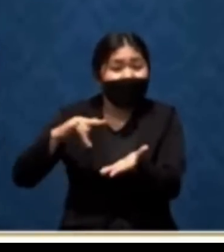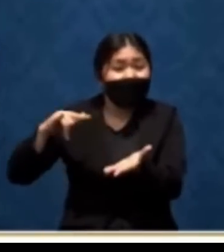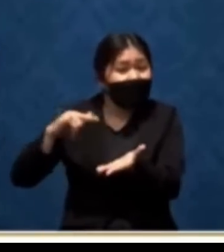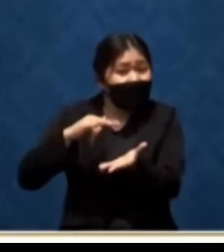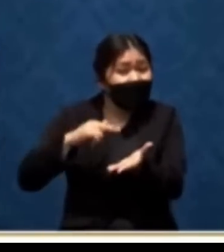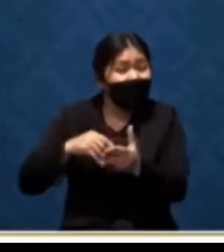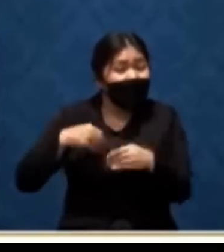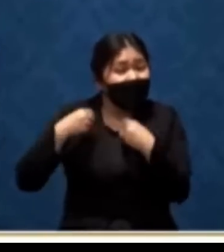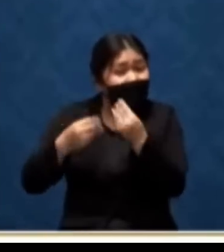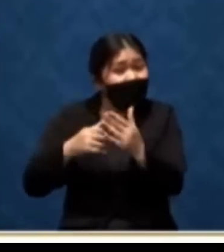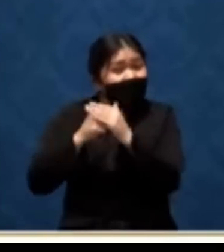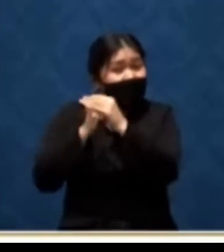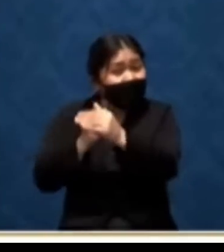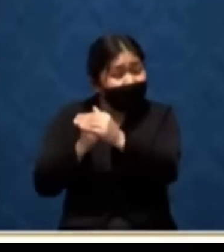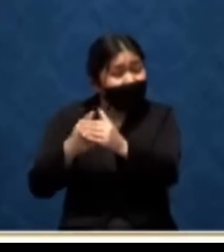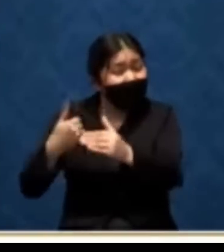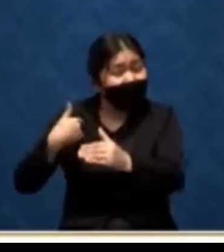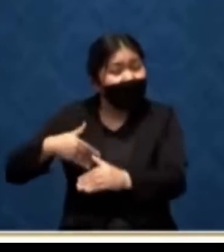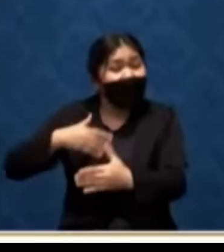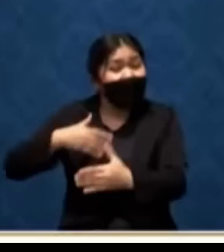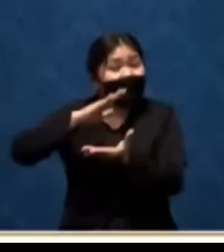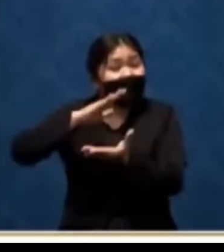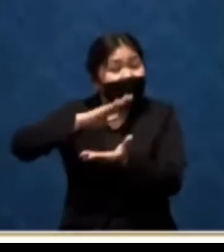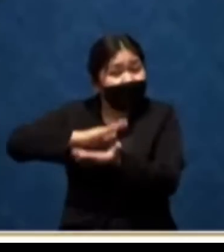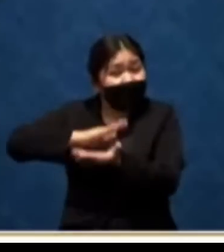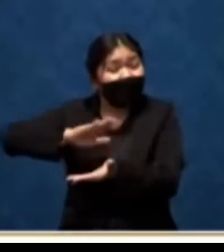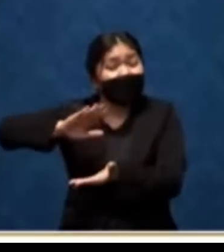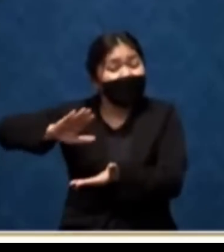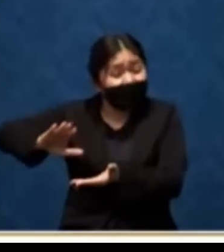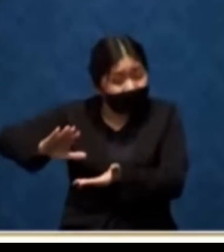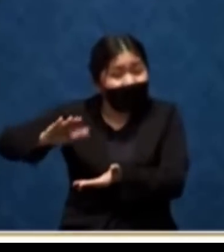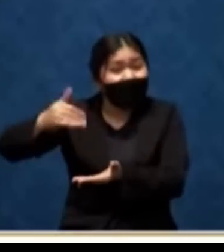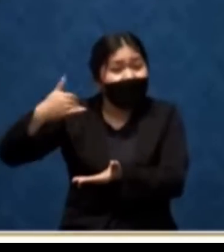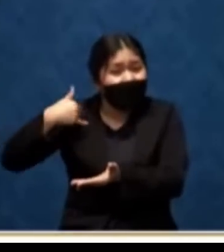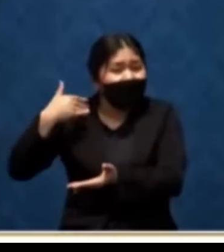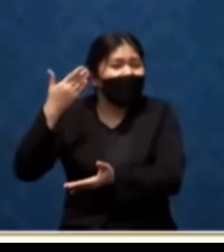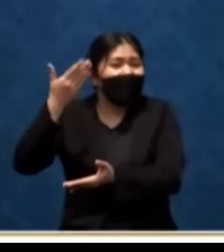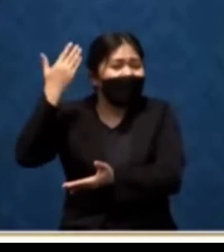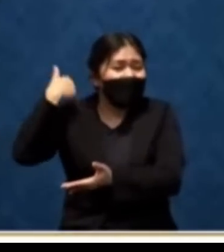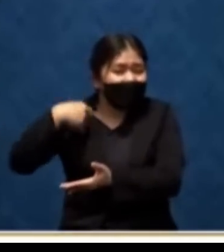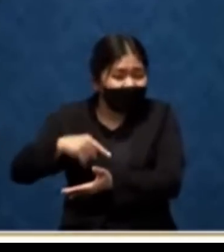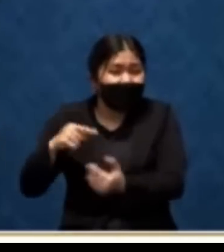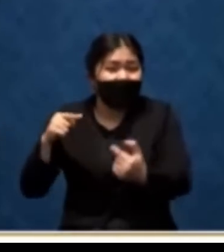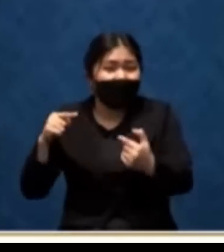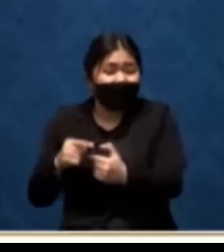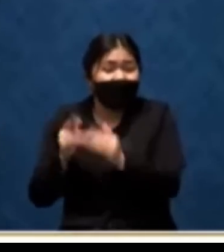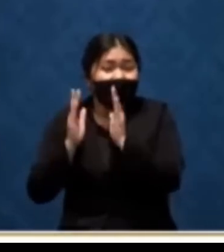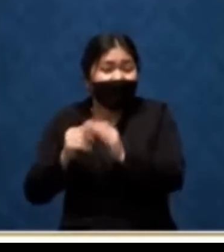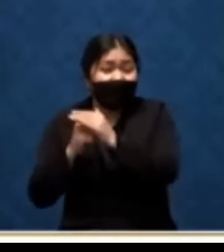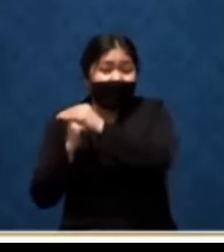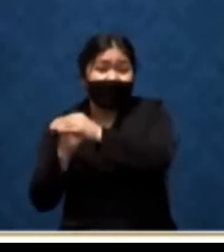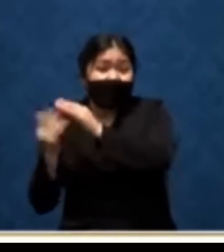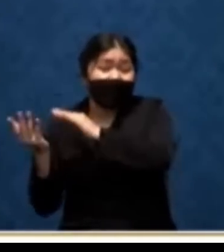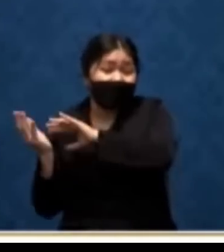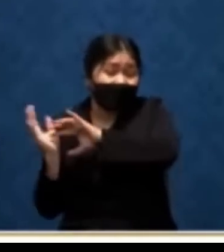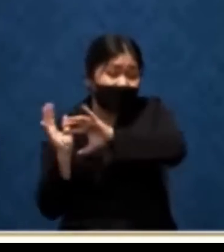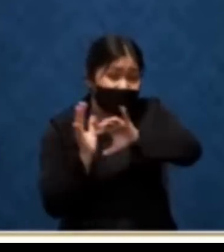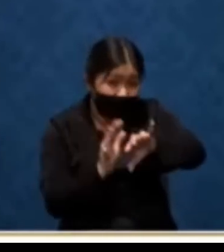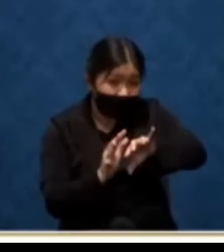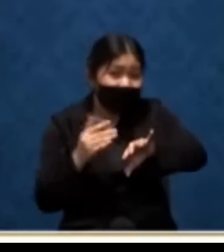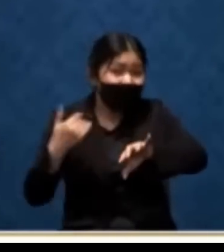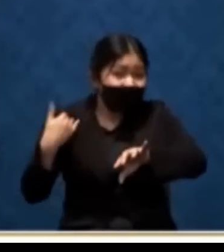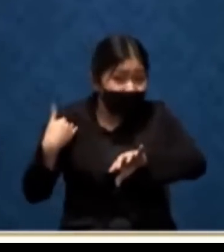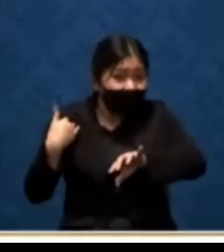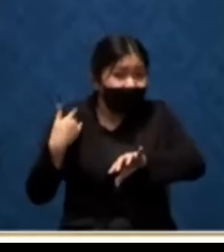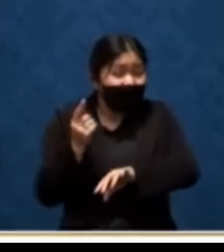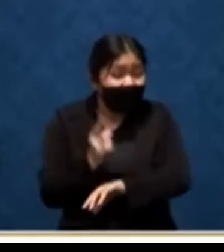โรงเรียนธุรกิจของหยูซินฉีที่ผ่านมานำเข้าคนจีนด้วยวิธีการแบบนี้กับเขาหรือไม่